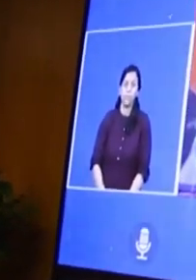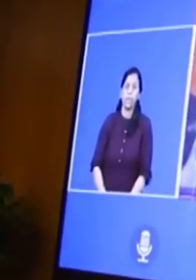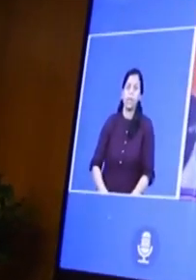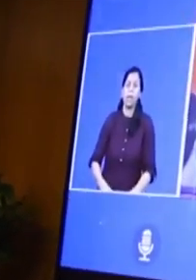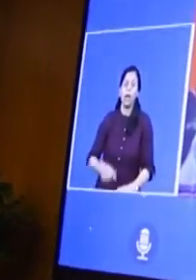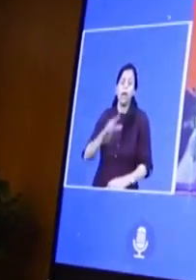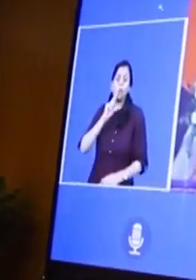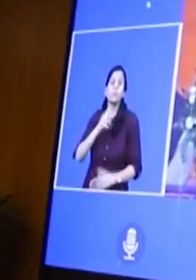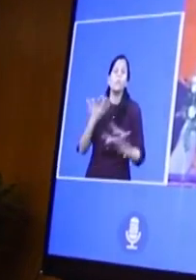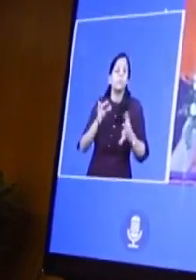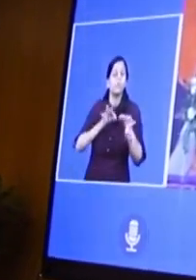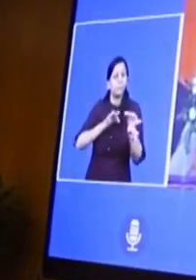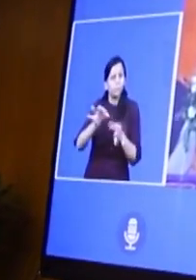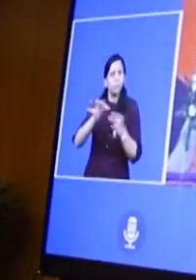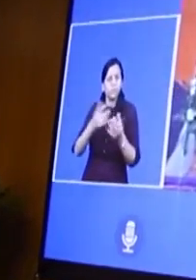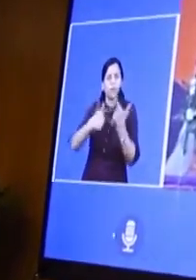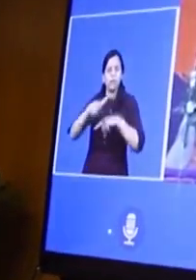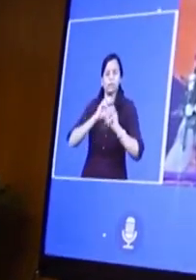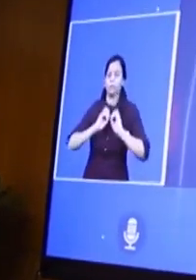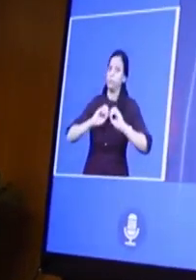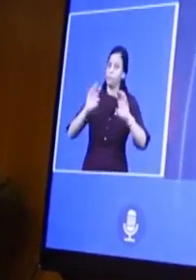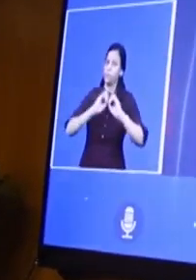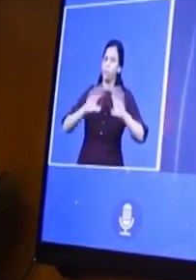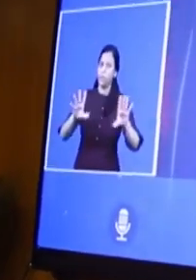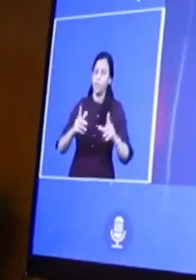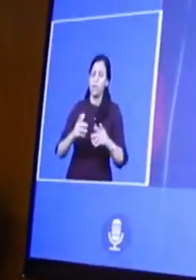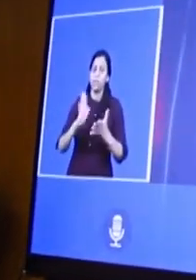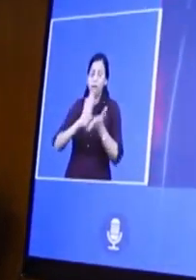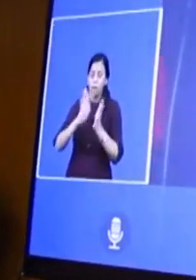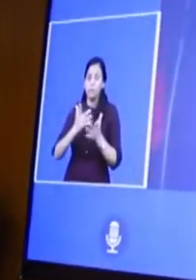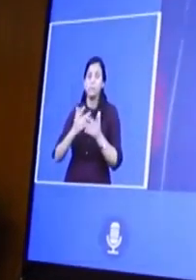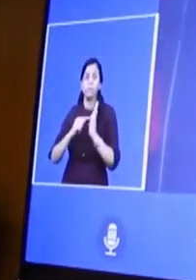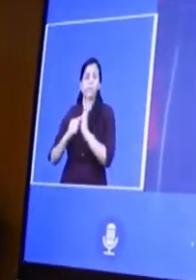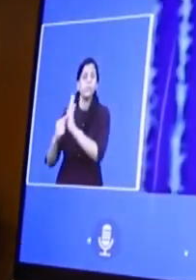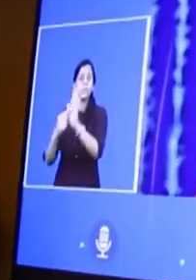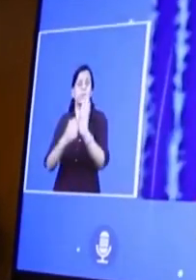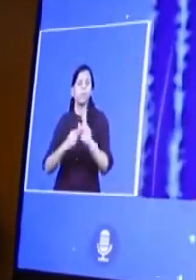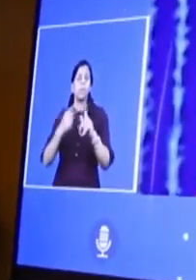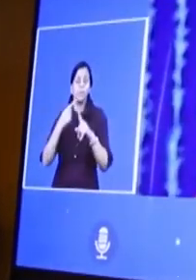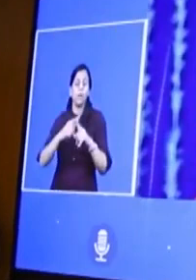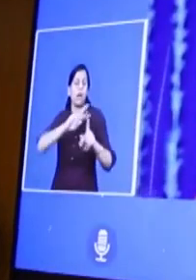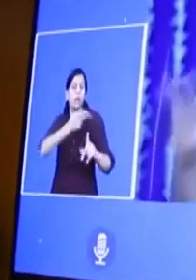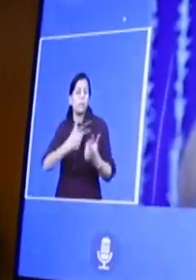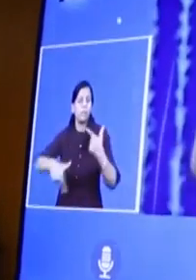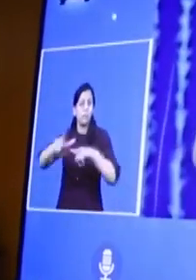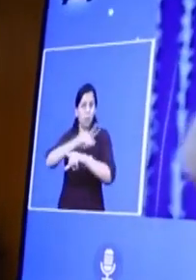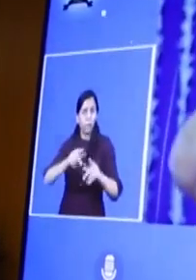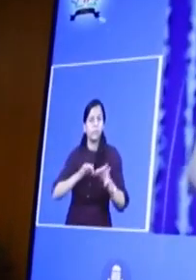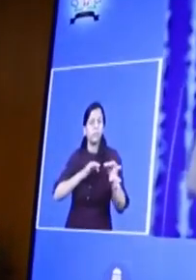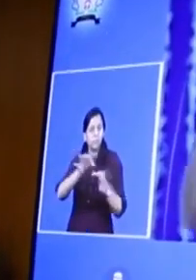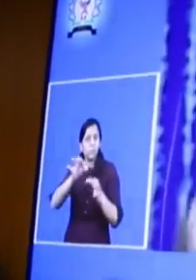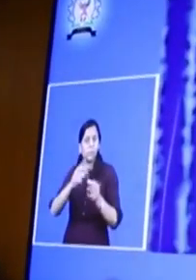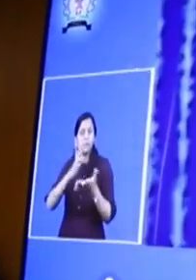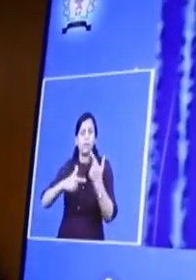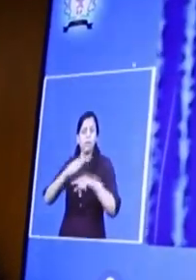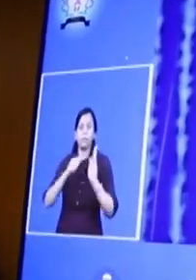उनको समझा रही है कि मैं क्या बोल रहा हूं। निशानी की जाती है, साइनिंग की जाती है अलग अलग भाषा